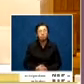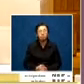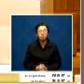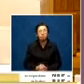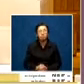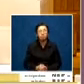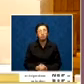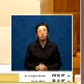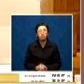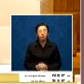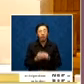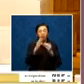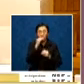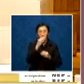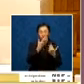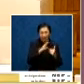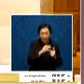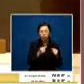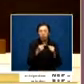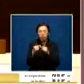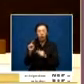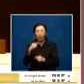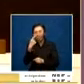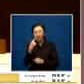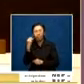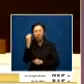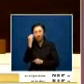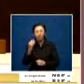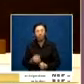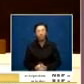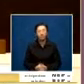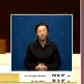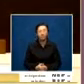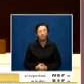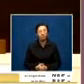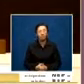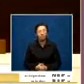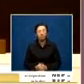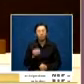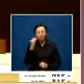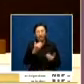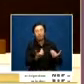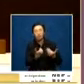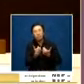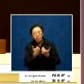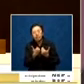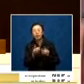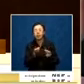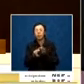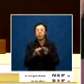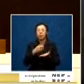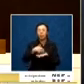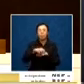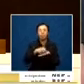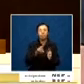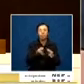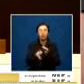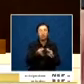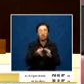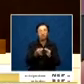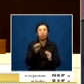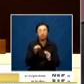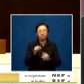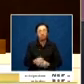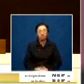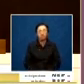ไม่เคยเขียนห้ามไว้แล้วไปอ้างข้อบังคับนะ ครับ คือมันตลกมากเลยข้อบังคับนั้นมันเป็นเรื่องบางอย่างที่มันแบบว่ามันเป็นเรื่องปลีกย่อยมัน